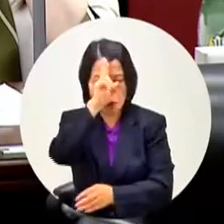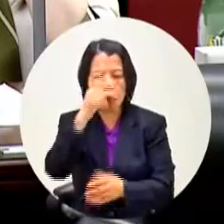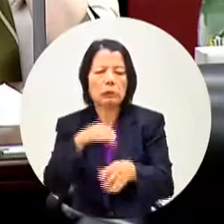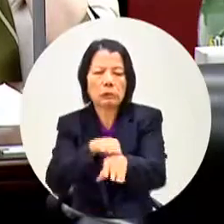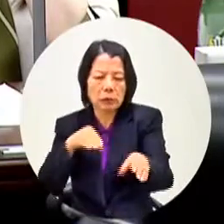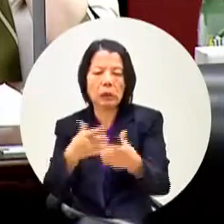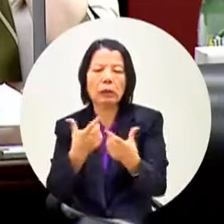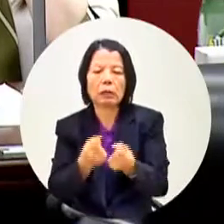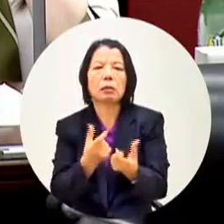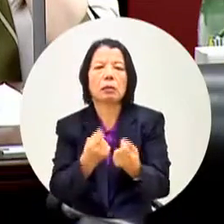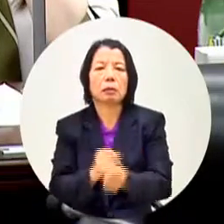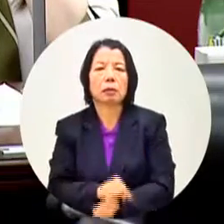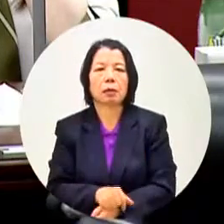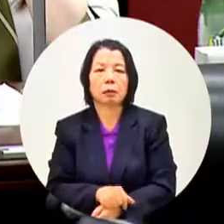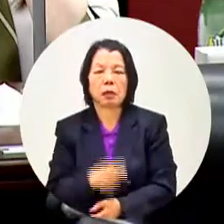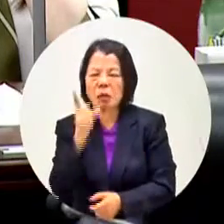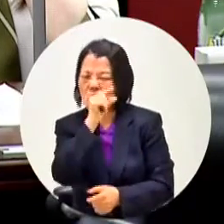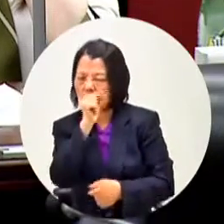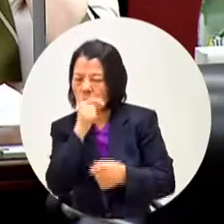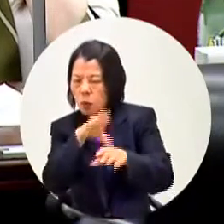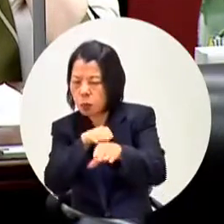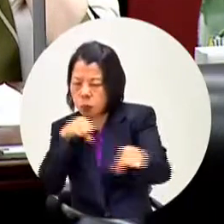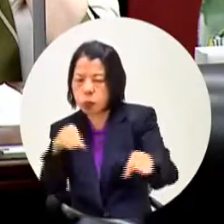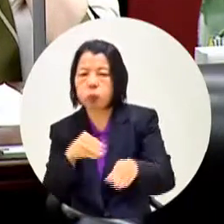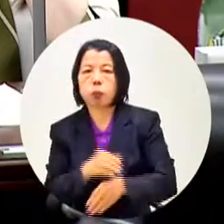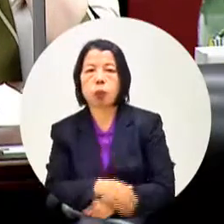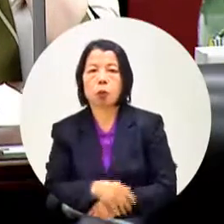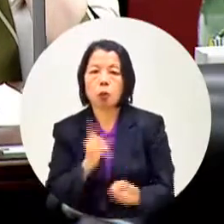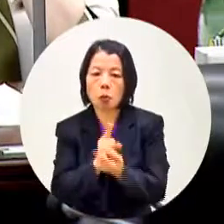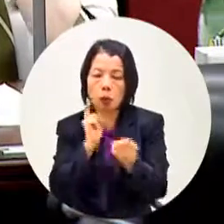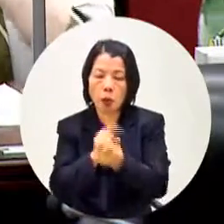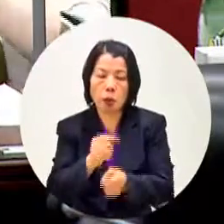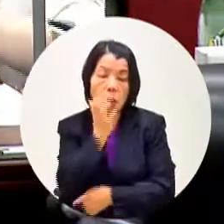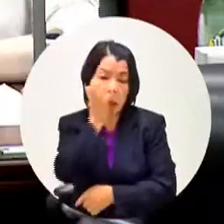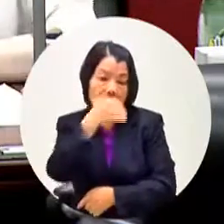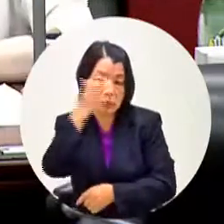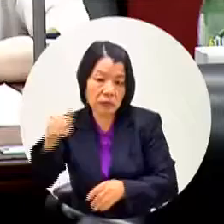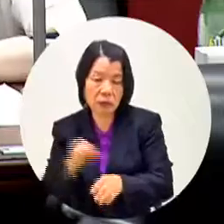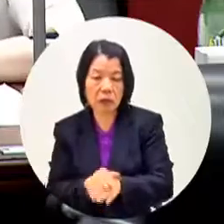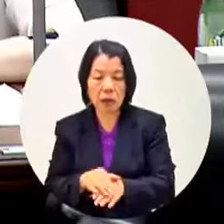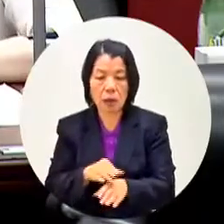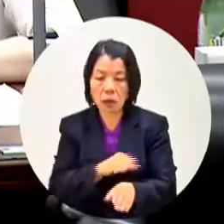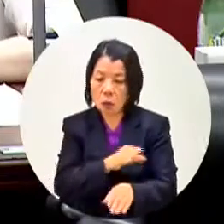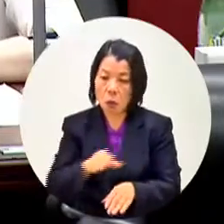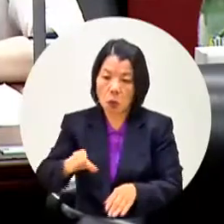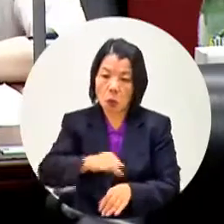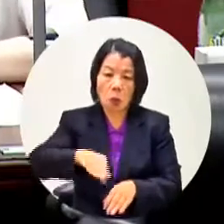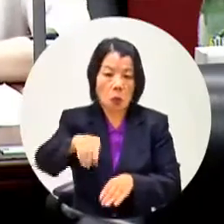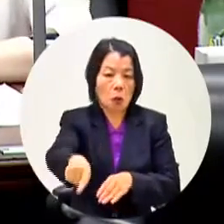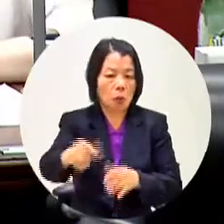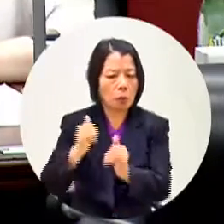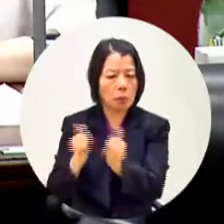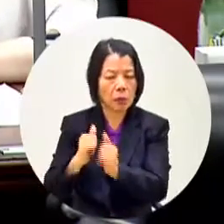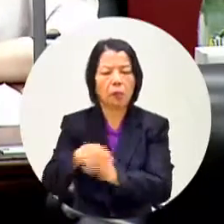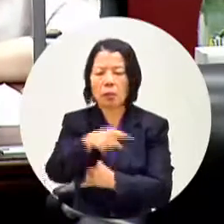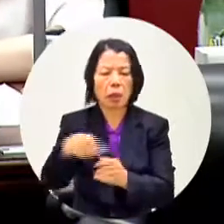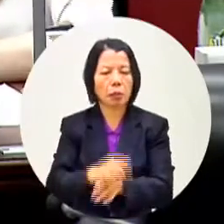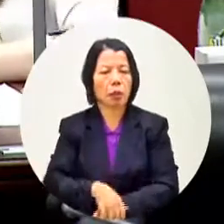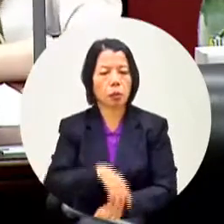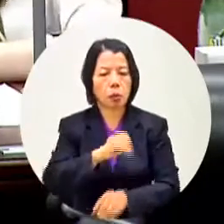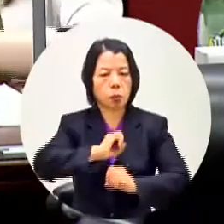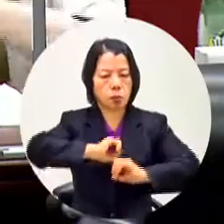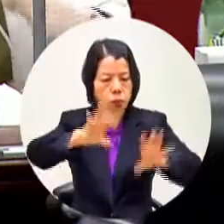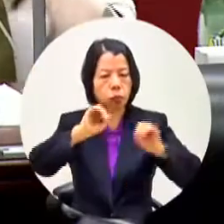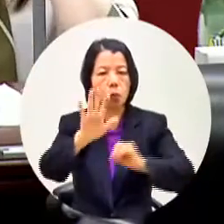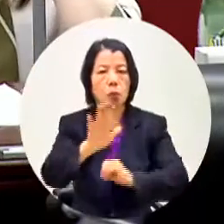流道，在这个匝道路口的时候，常常堵塞，塞车回堵将近一两公里。那不